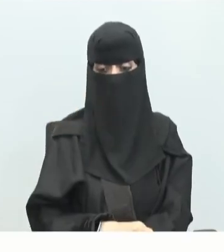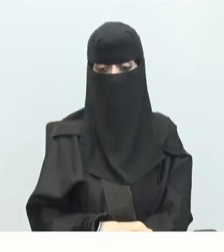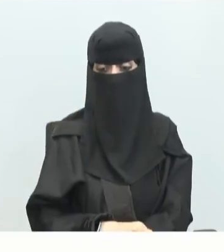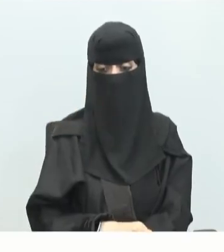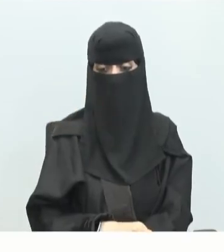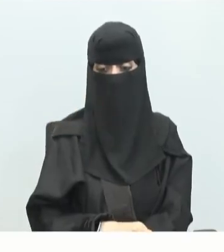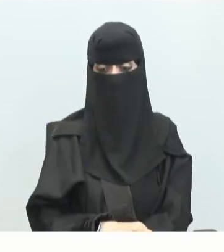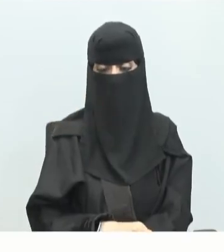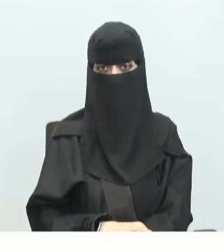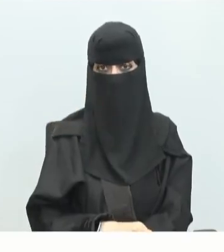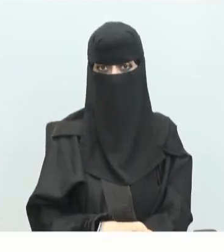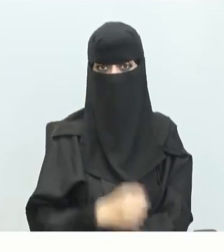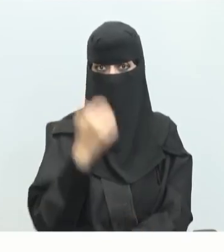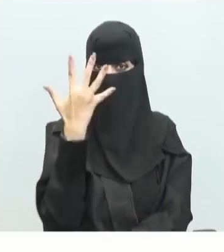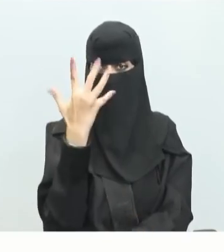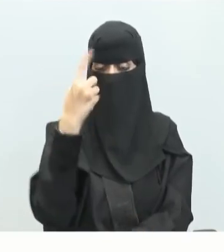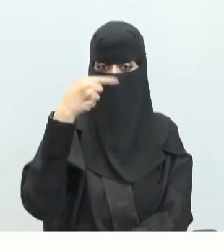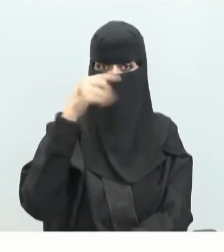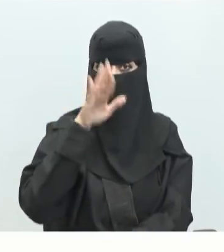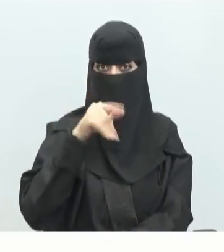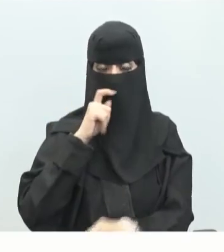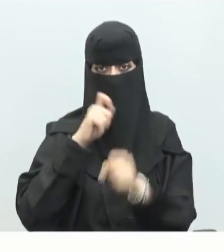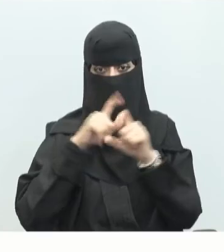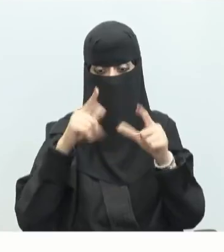نكتبها بالاعلى خمسه عشر